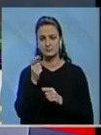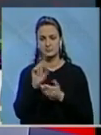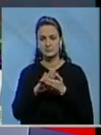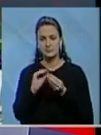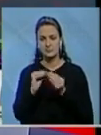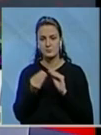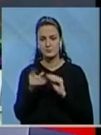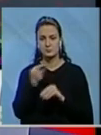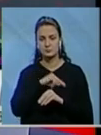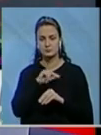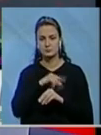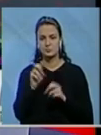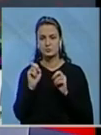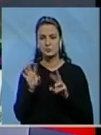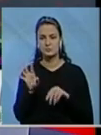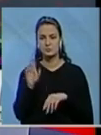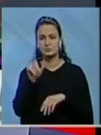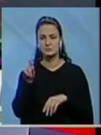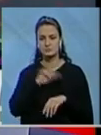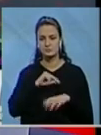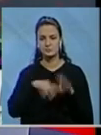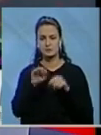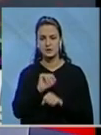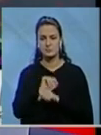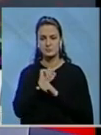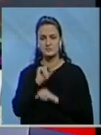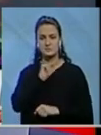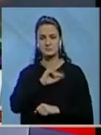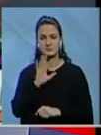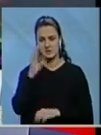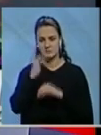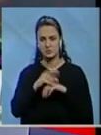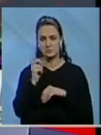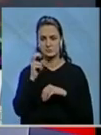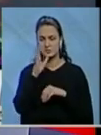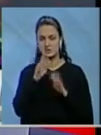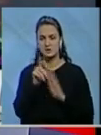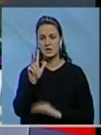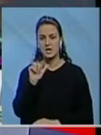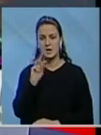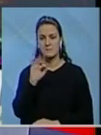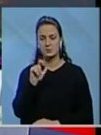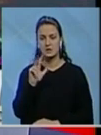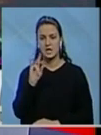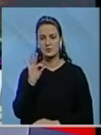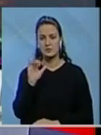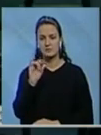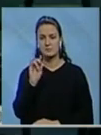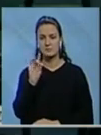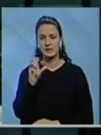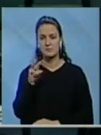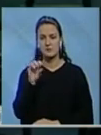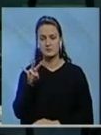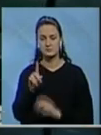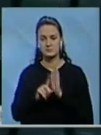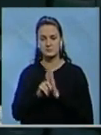მიზეზი უსაფრთხოების სამსახურის თანამშრომელთა გაფიცვა. აქცია ღამის 12 საათზე დაიწყო ჰამბურგში, ჰანოვერსა და ბრემენში. გაფიცულები